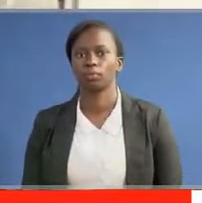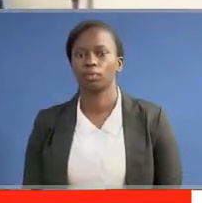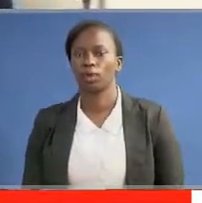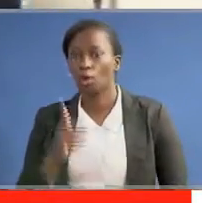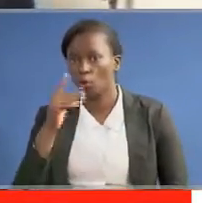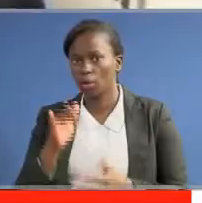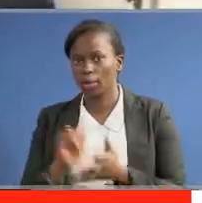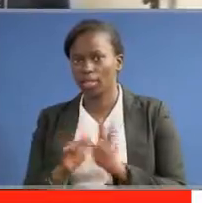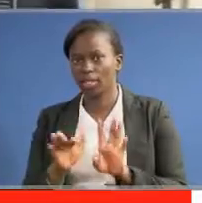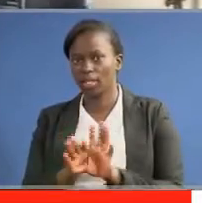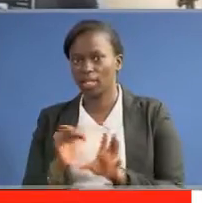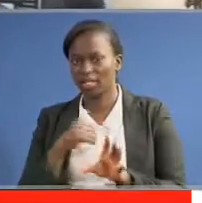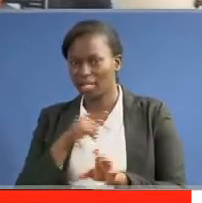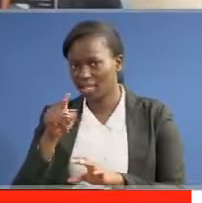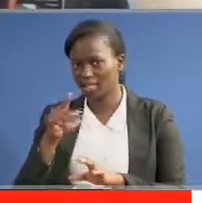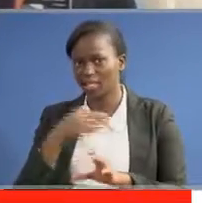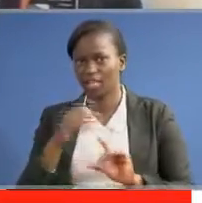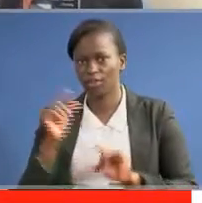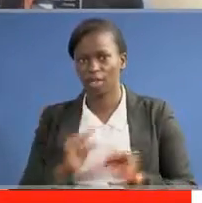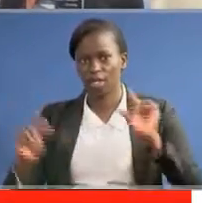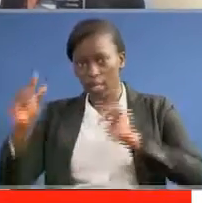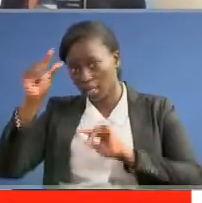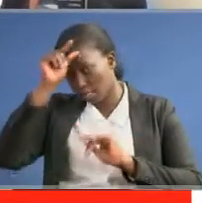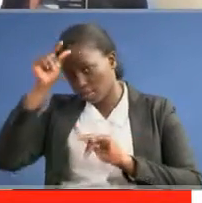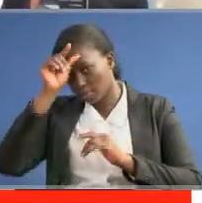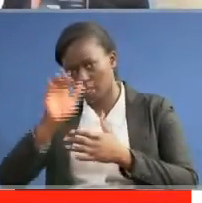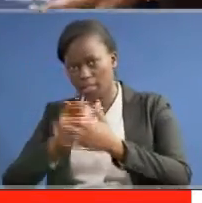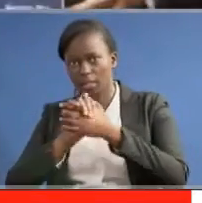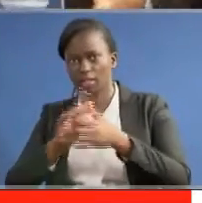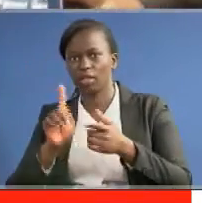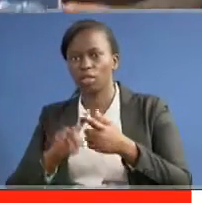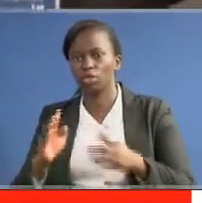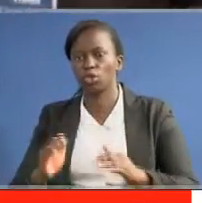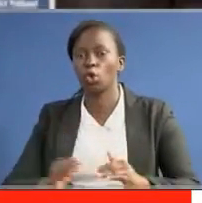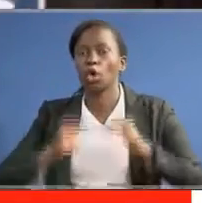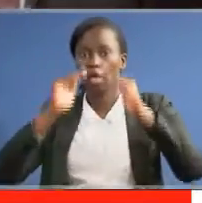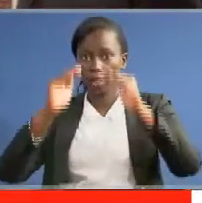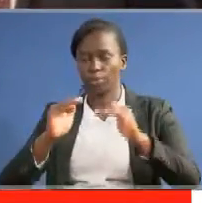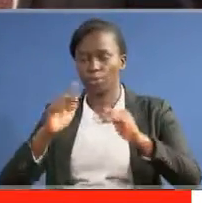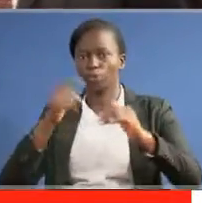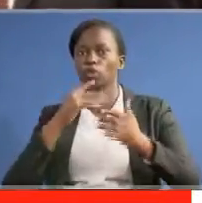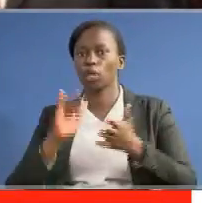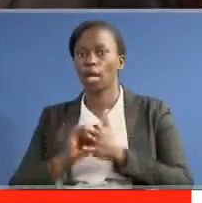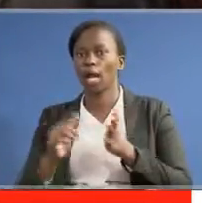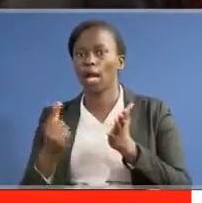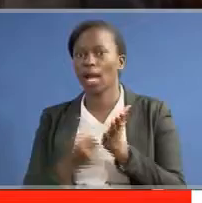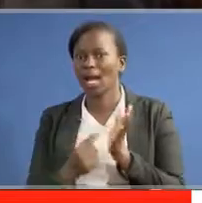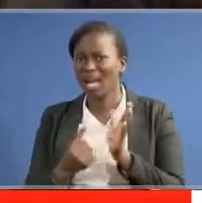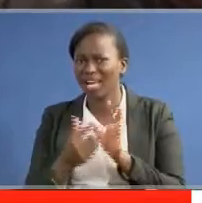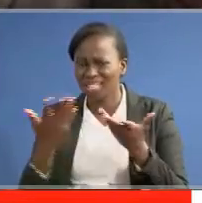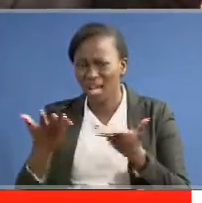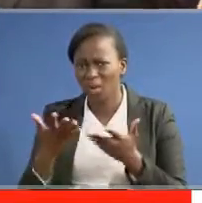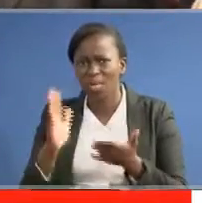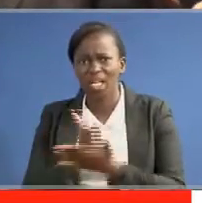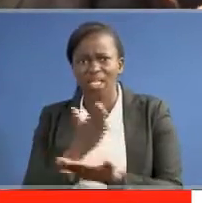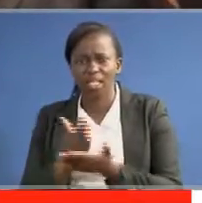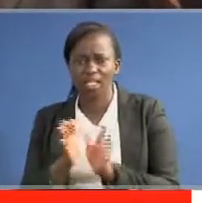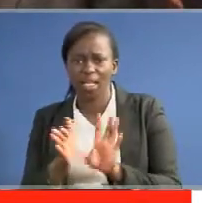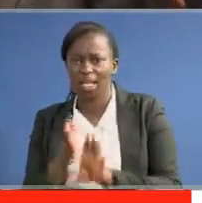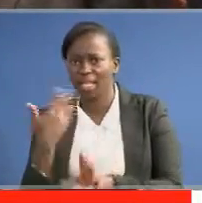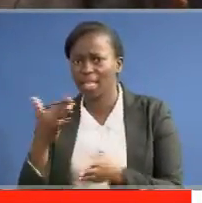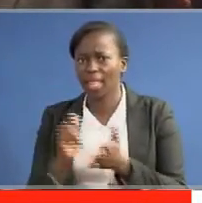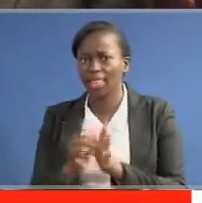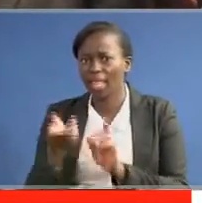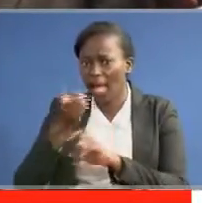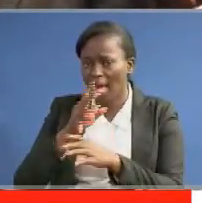Moja wapo ajenda kuu za serikali ya Jubilee ni kuinua sekta ya uzalishaji wa bidhaa ambayo itachangia pakubwa